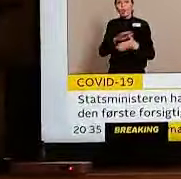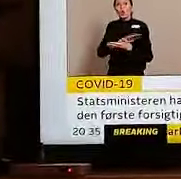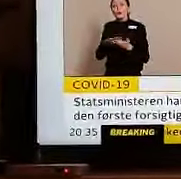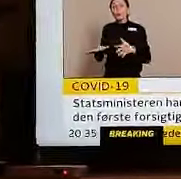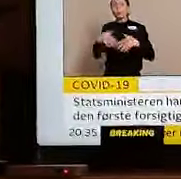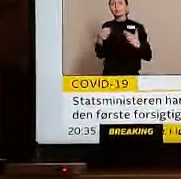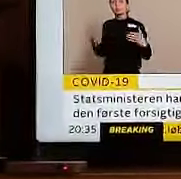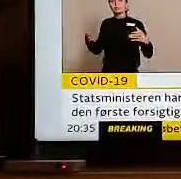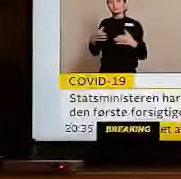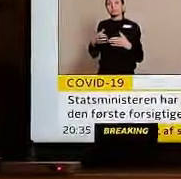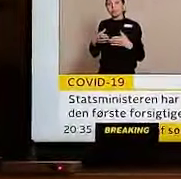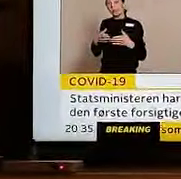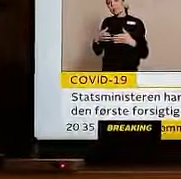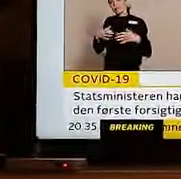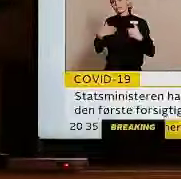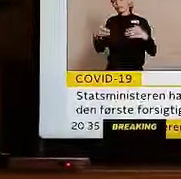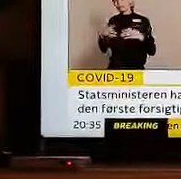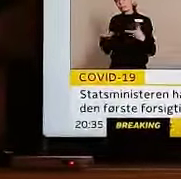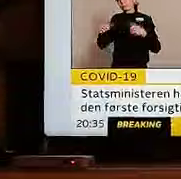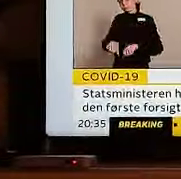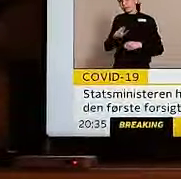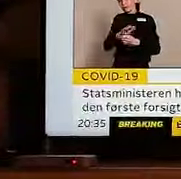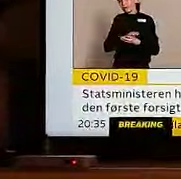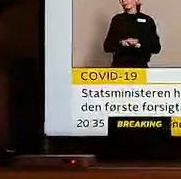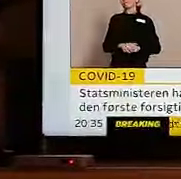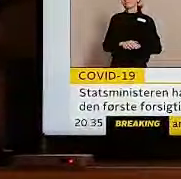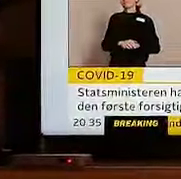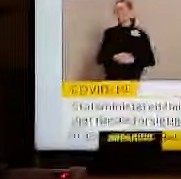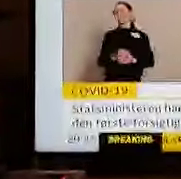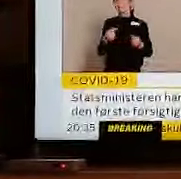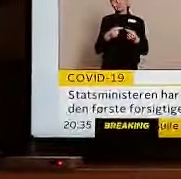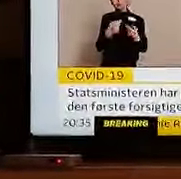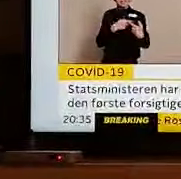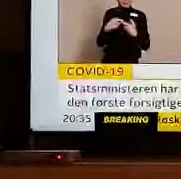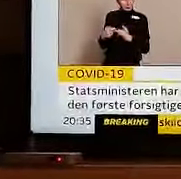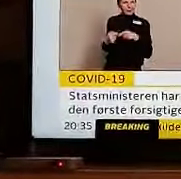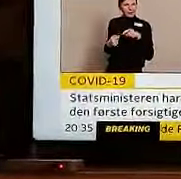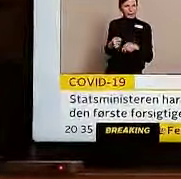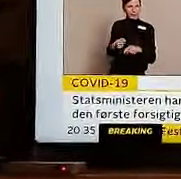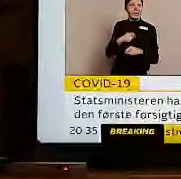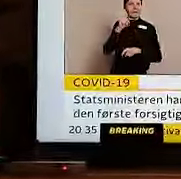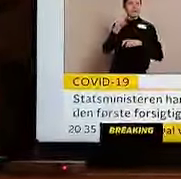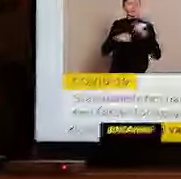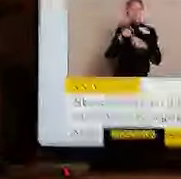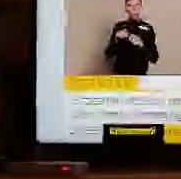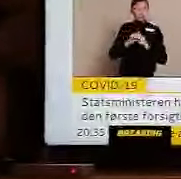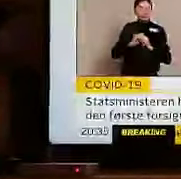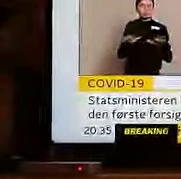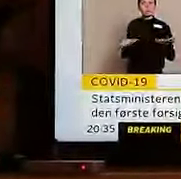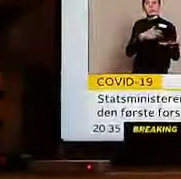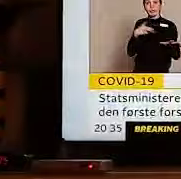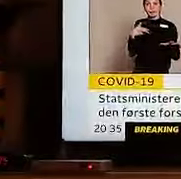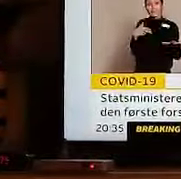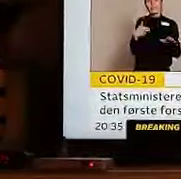المحتوى الإخباري. ماذا يعني القصد من كل هذا المؤتمر؟ يعني الفيروس